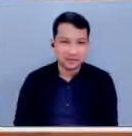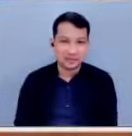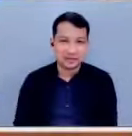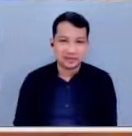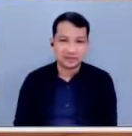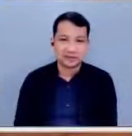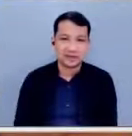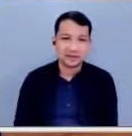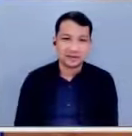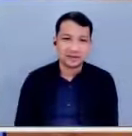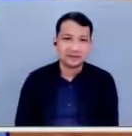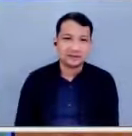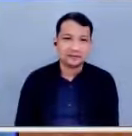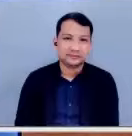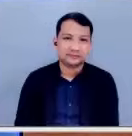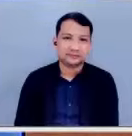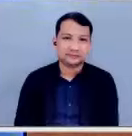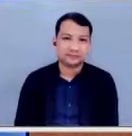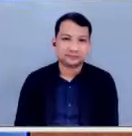Ife-flip muna natin.